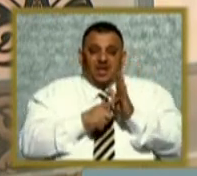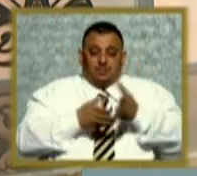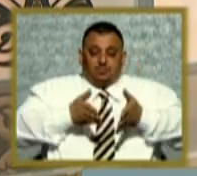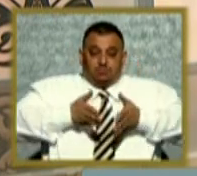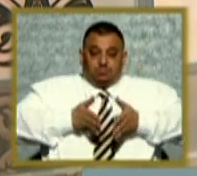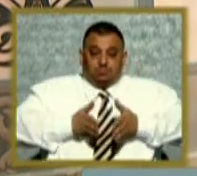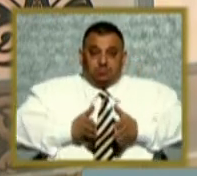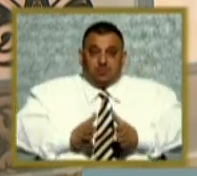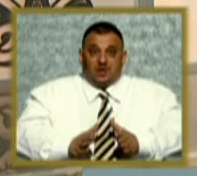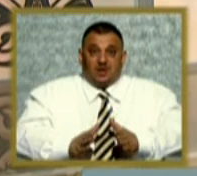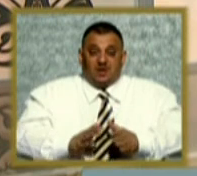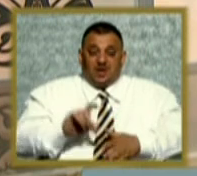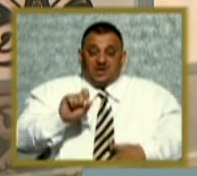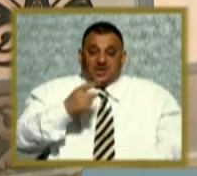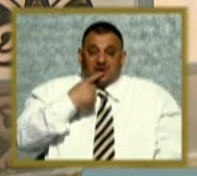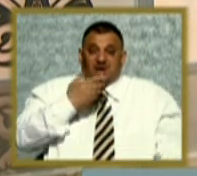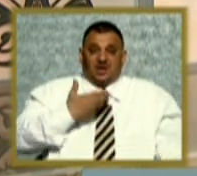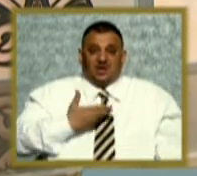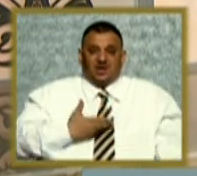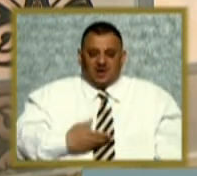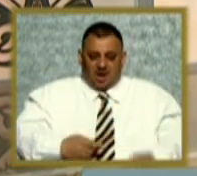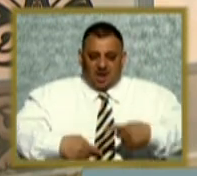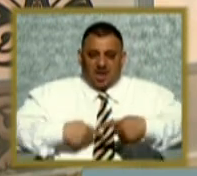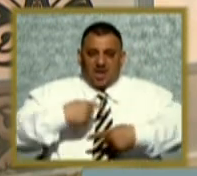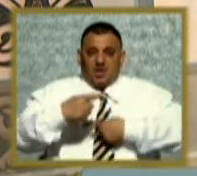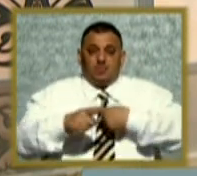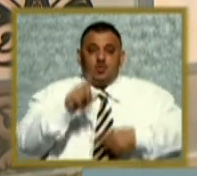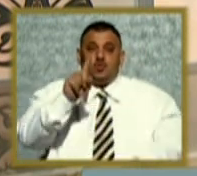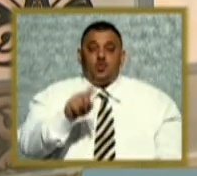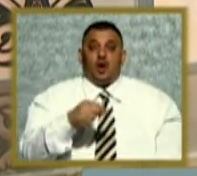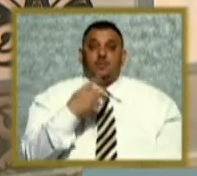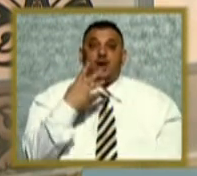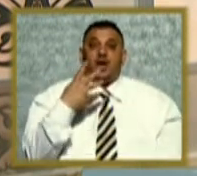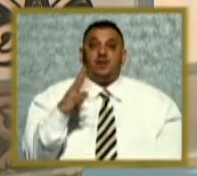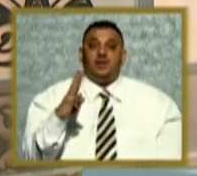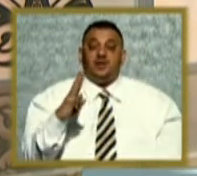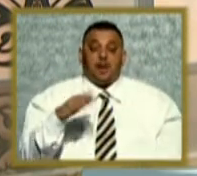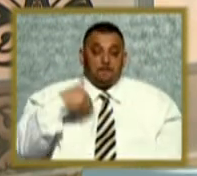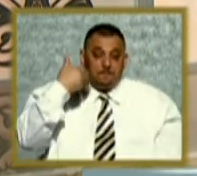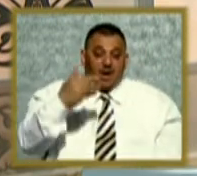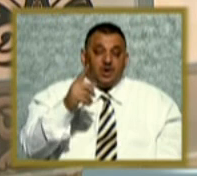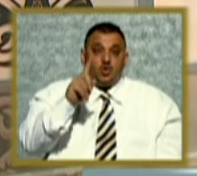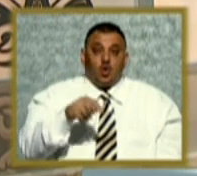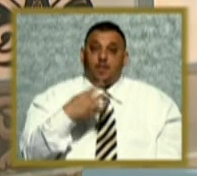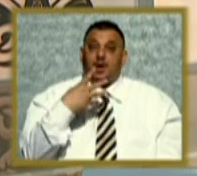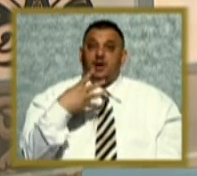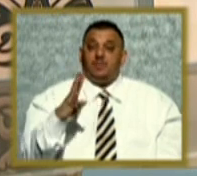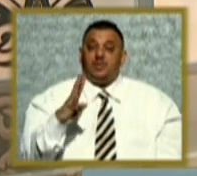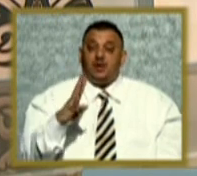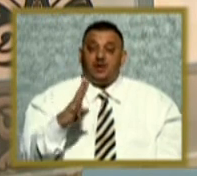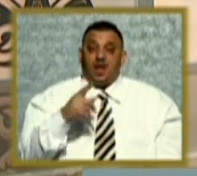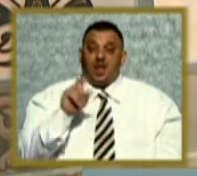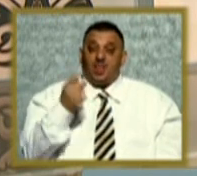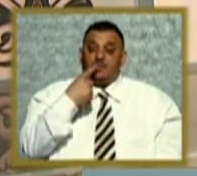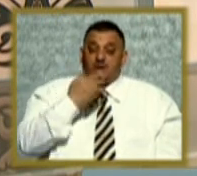الولادة يعني النفاس ماتي يعني ظل مستمر 40 يوم، بس ظل ورا 40 يعني ما كنا متوقعين لا أنا